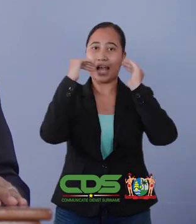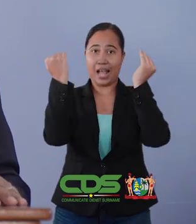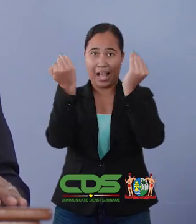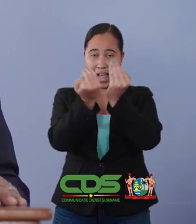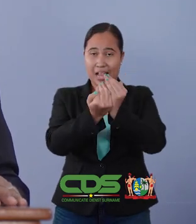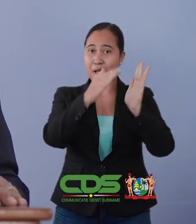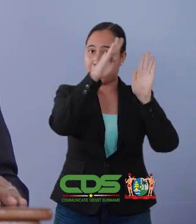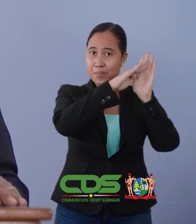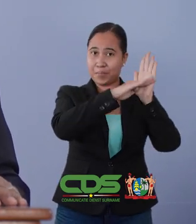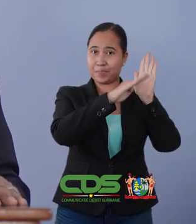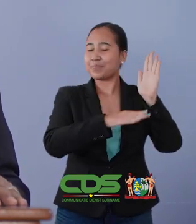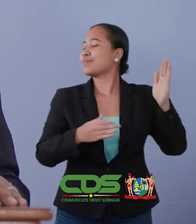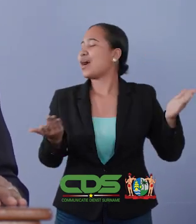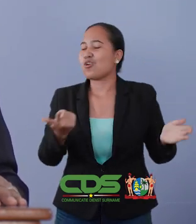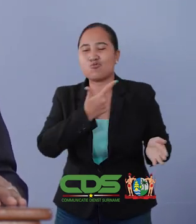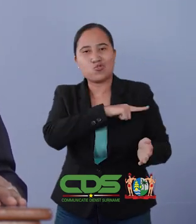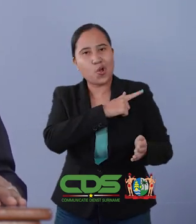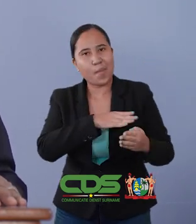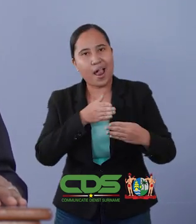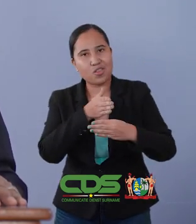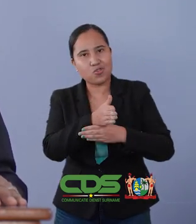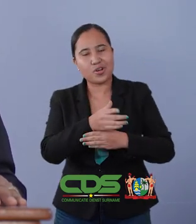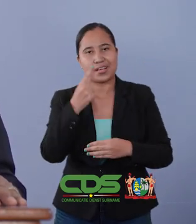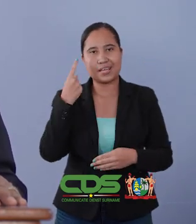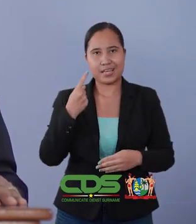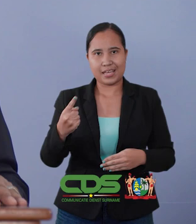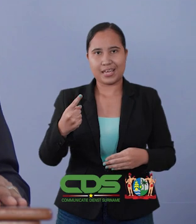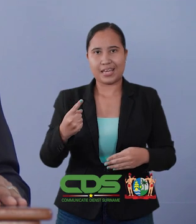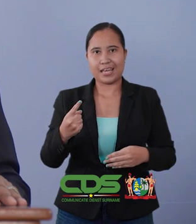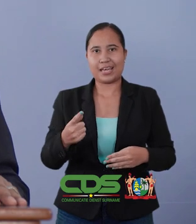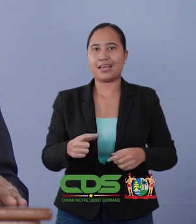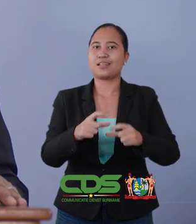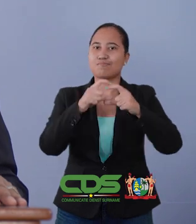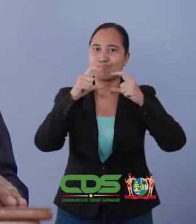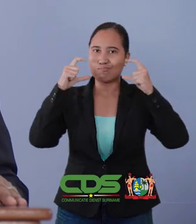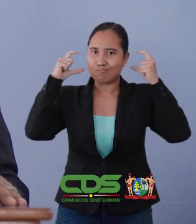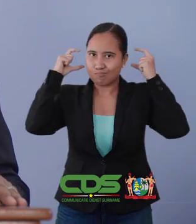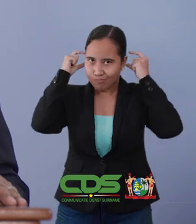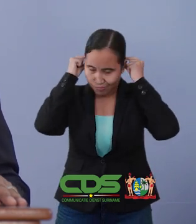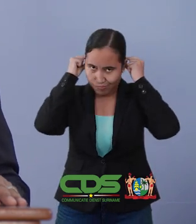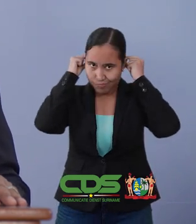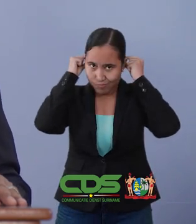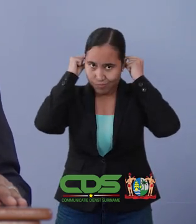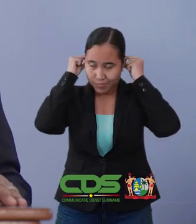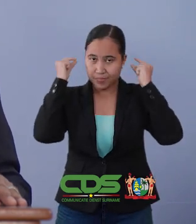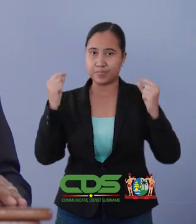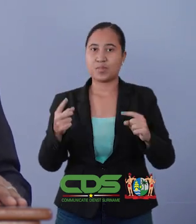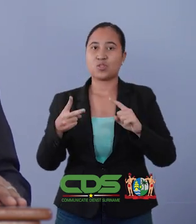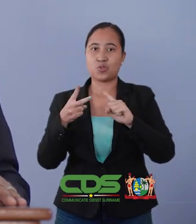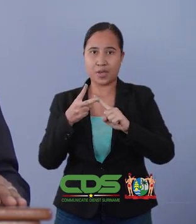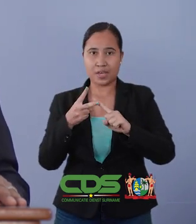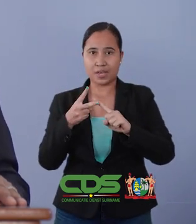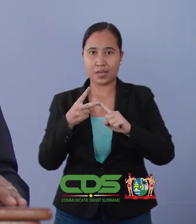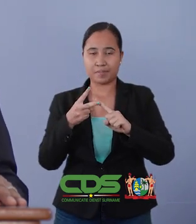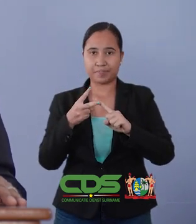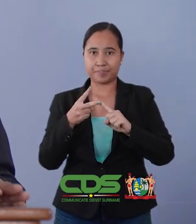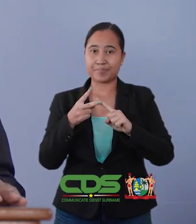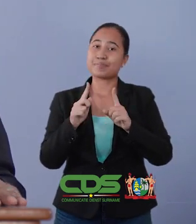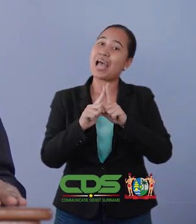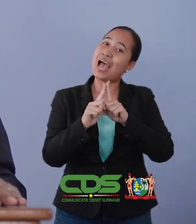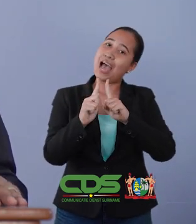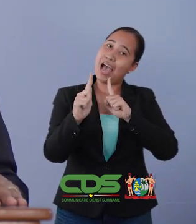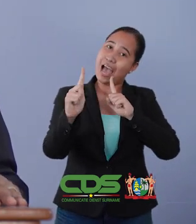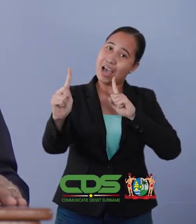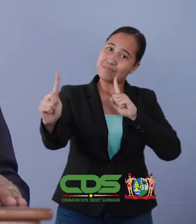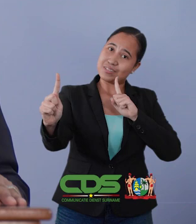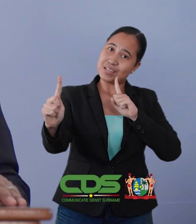algemene maatregelen blijven van kracht. 1. Draag uw mond- en neusbedekking. 2. Neem